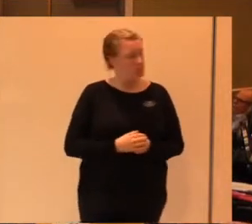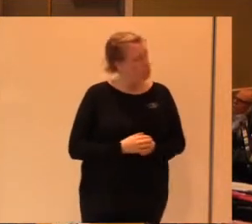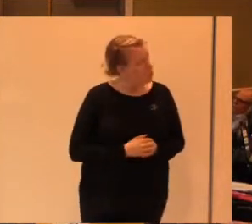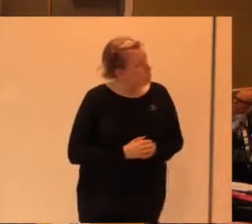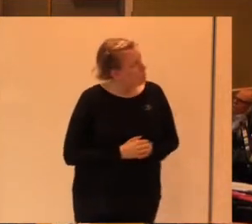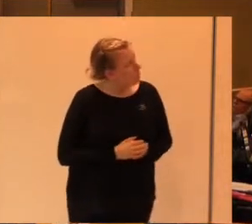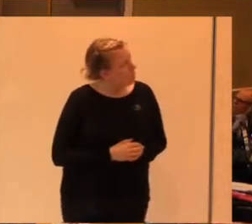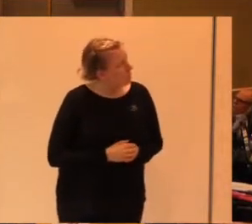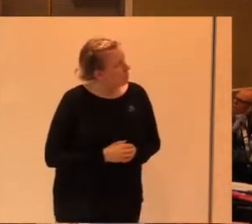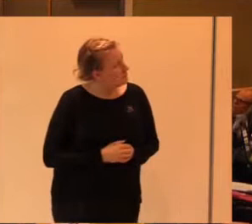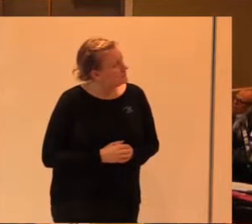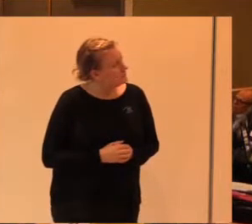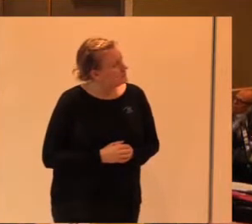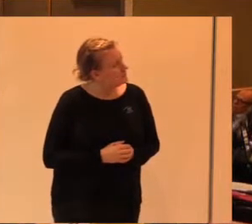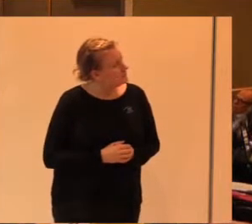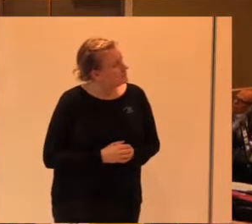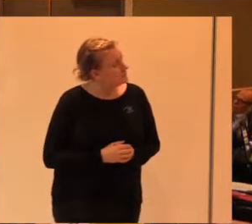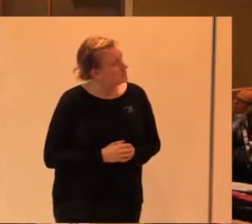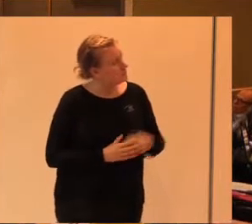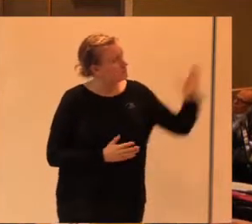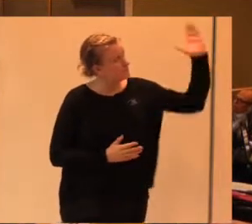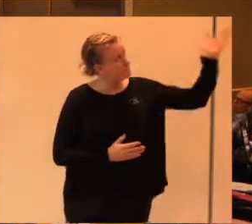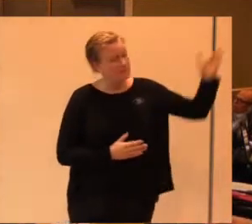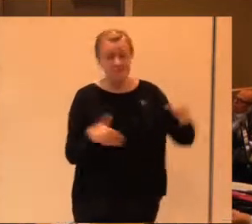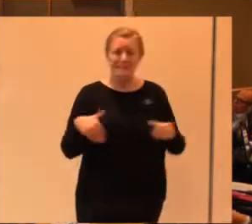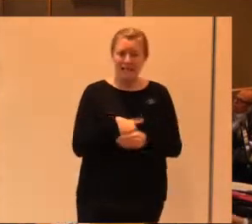Och delaktighet för alla, utropstecken.